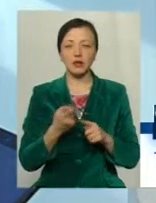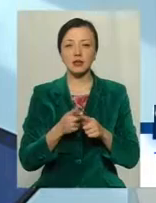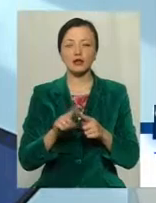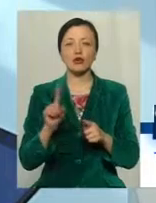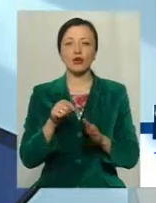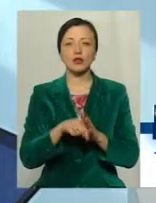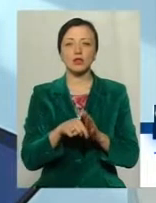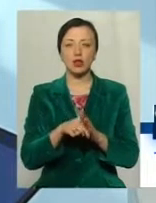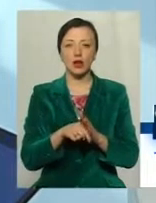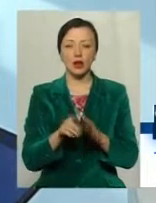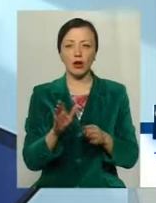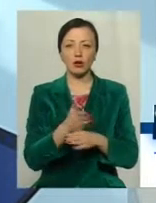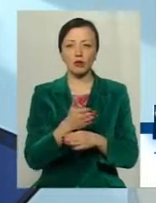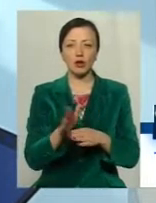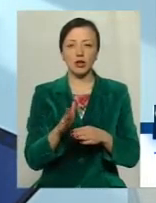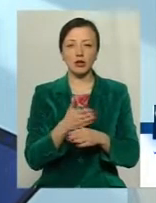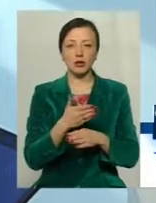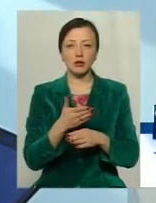рівень,